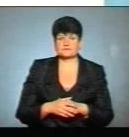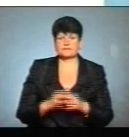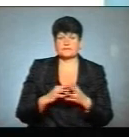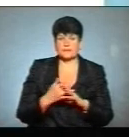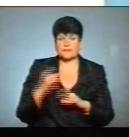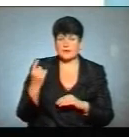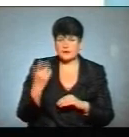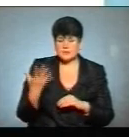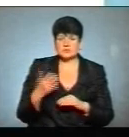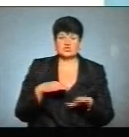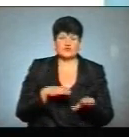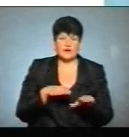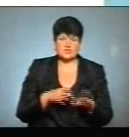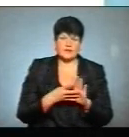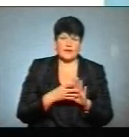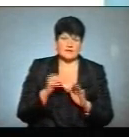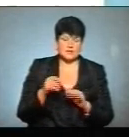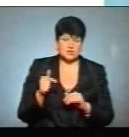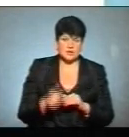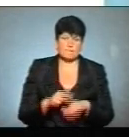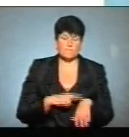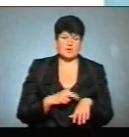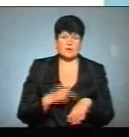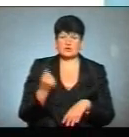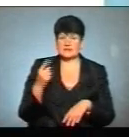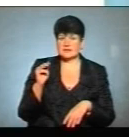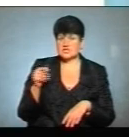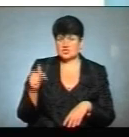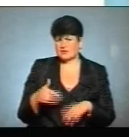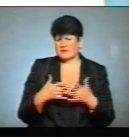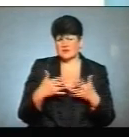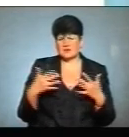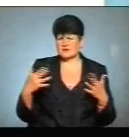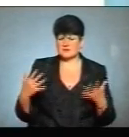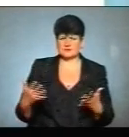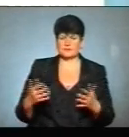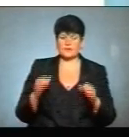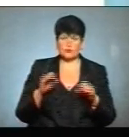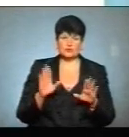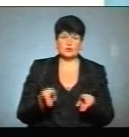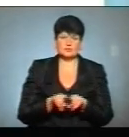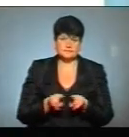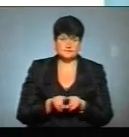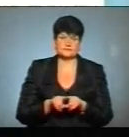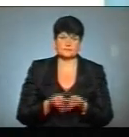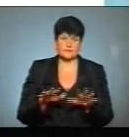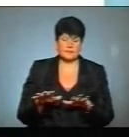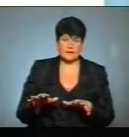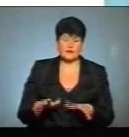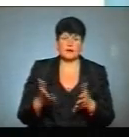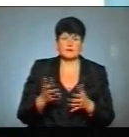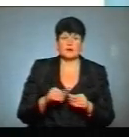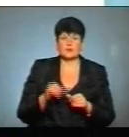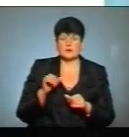Агрономи, швачка 9 тисяч гривень, поліцейський 11 тисяч гривень, різні. Тобто може бути одна і та сама вакансія, ну, якби, але